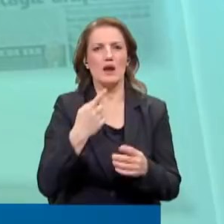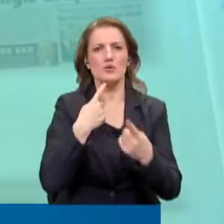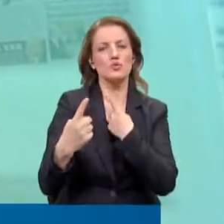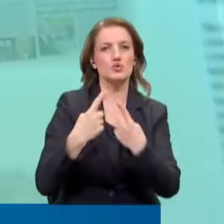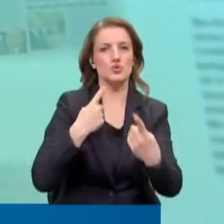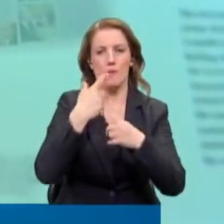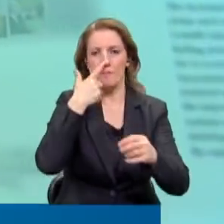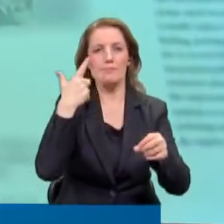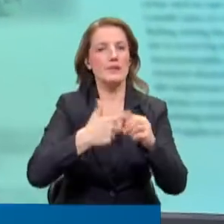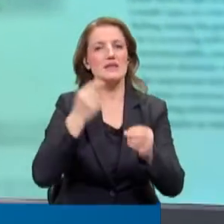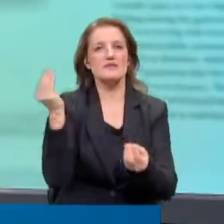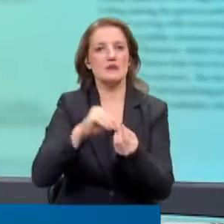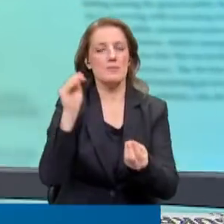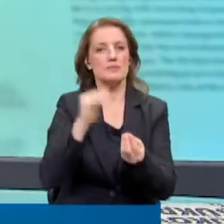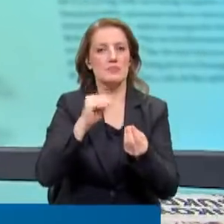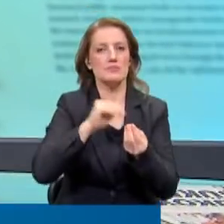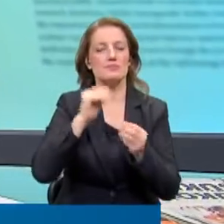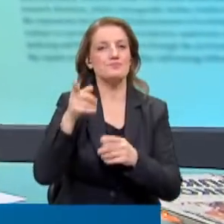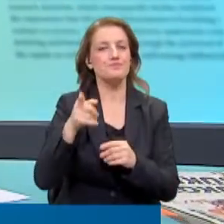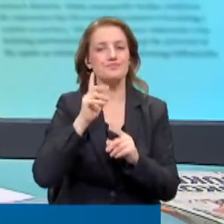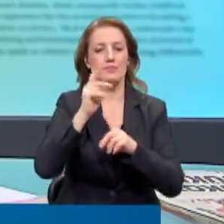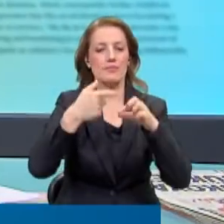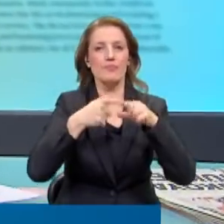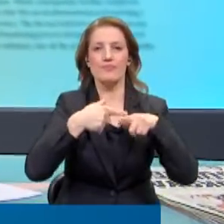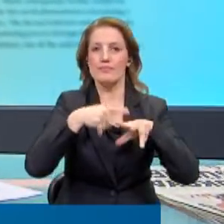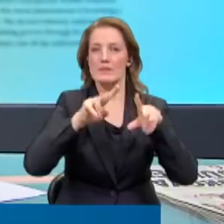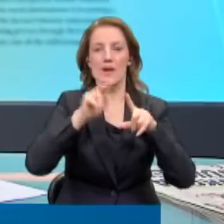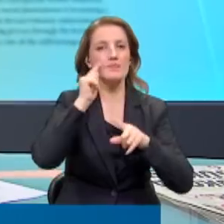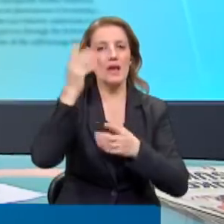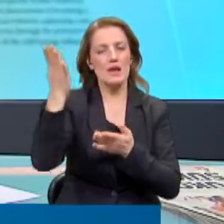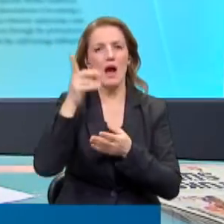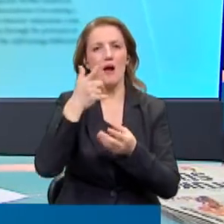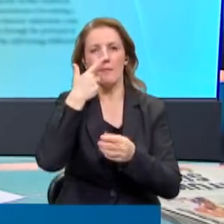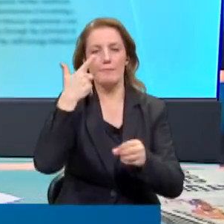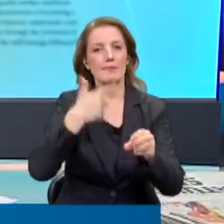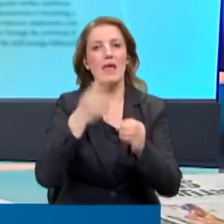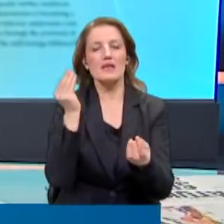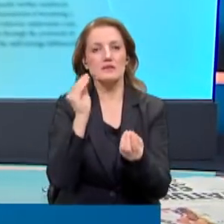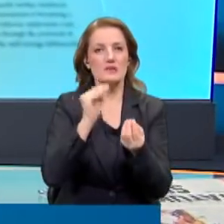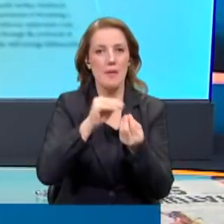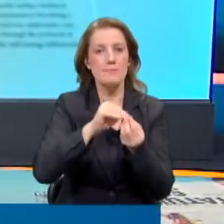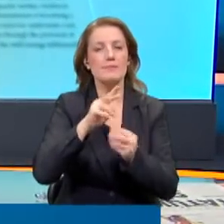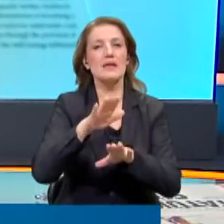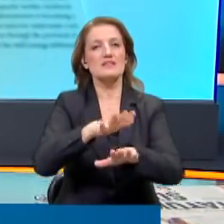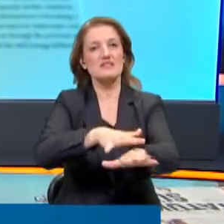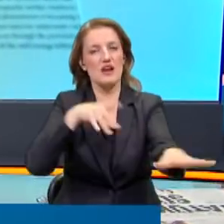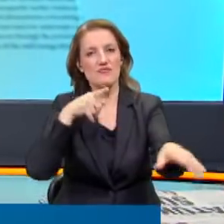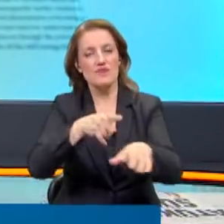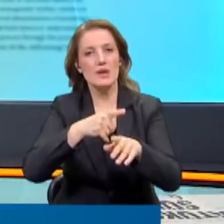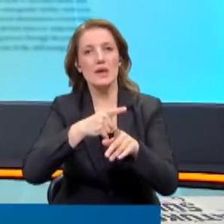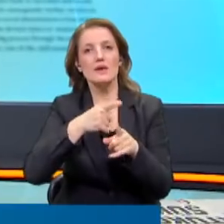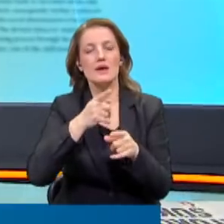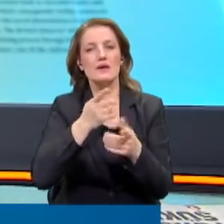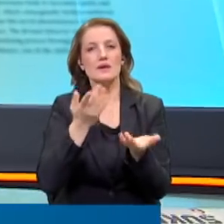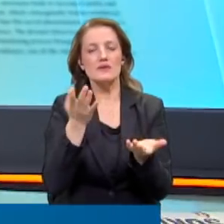bu akaryakıt zammını. İrfan, istersen akaryakıt zammının trafiğe etkisi. Bir paylaşalım